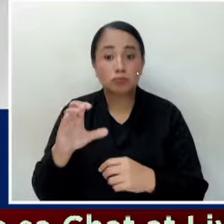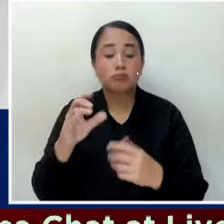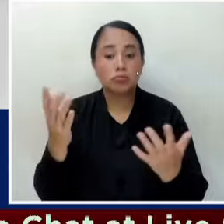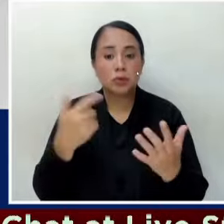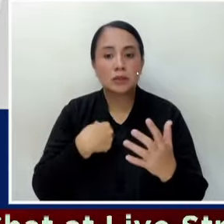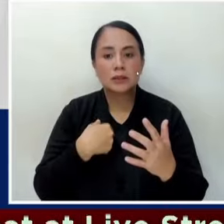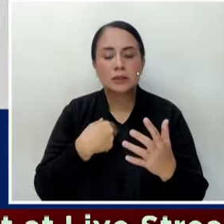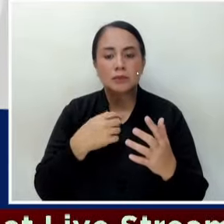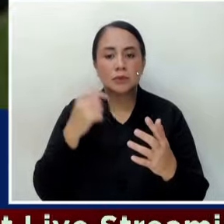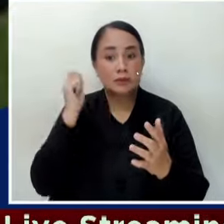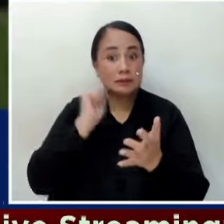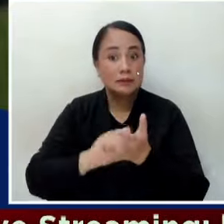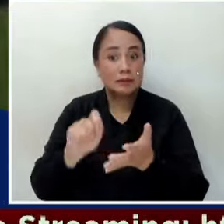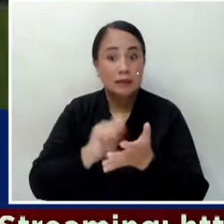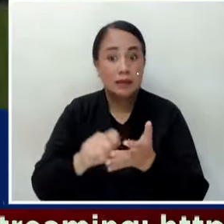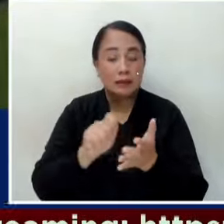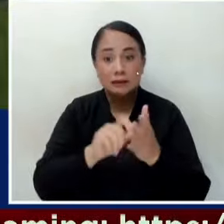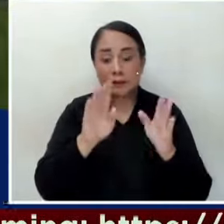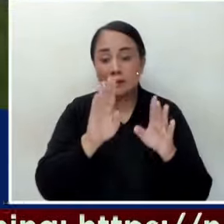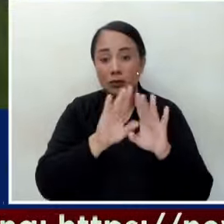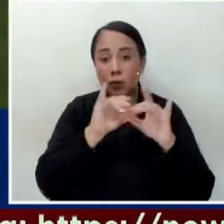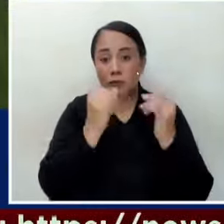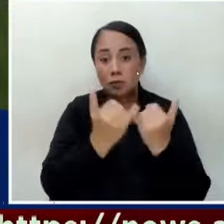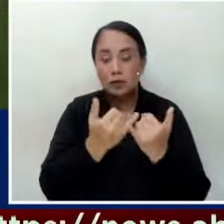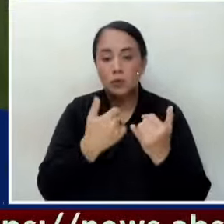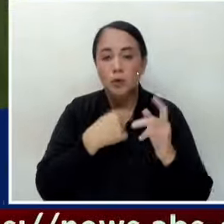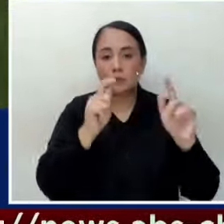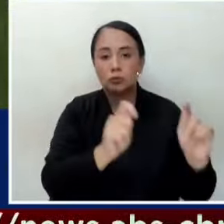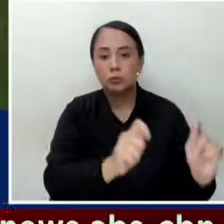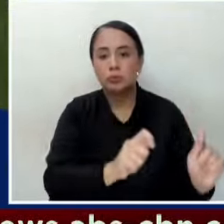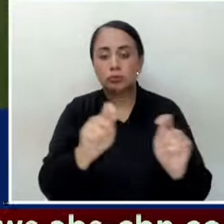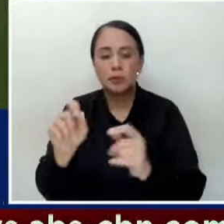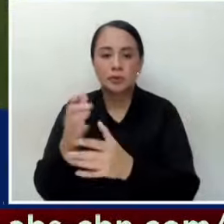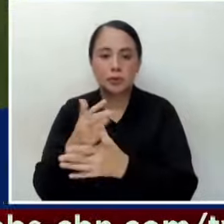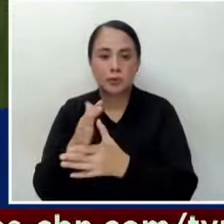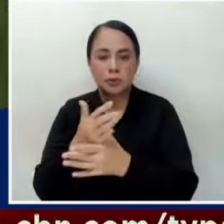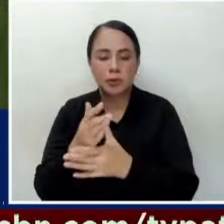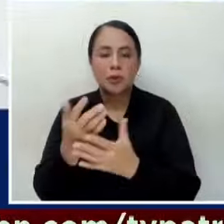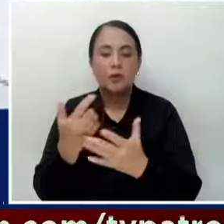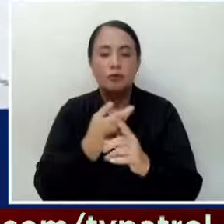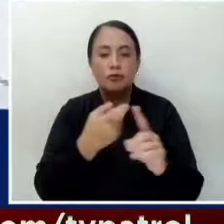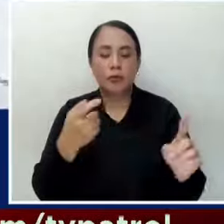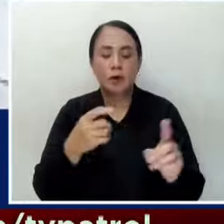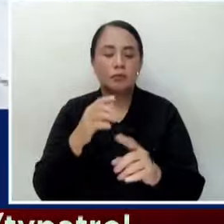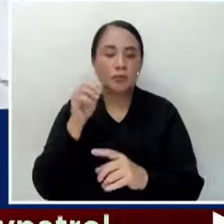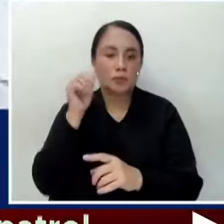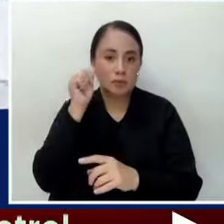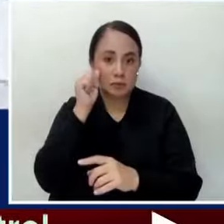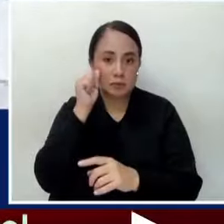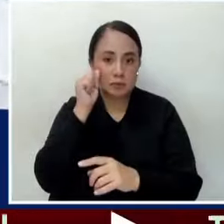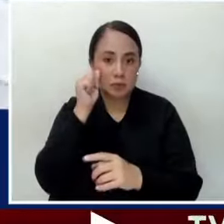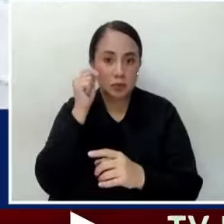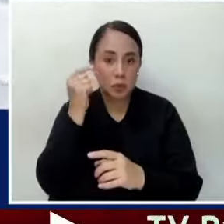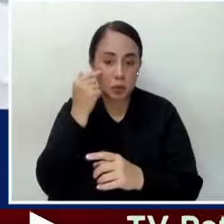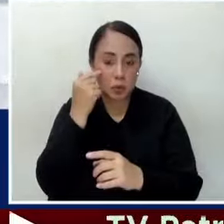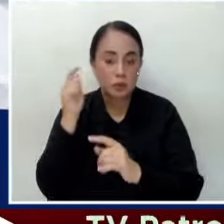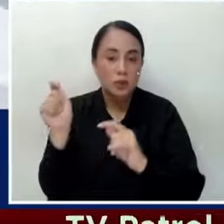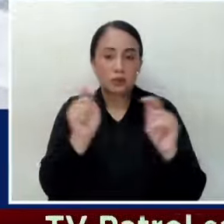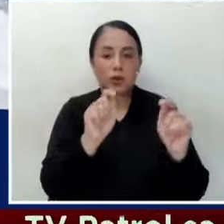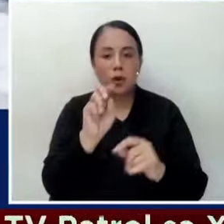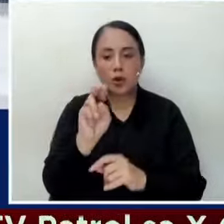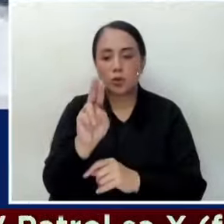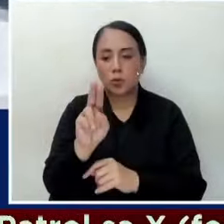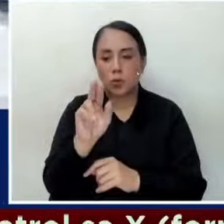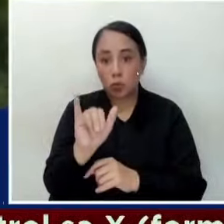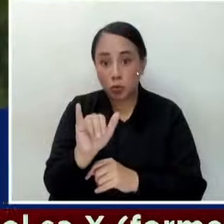Land Development Incorporated, kaugnay ng paglilipat ng shares ng Baofu mula kay Guo papunta kay Uy, kung saan wala